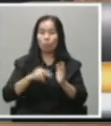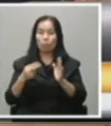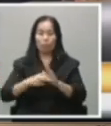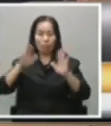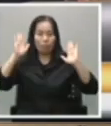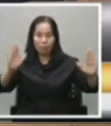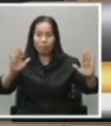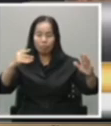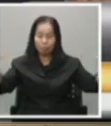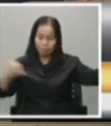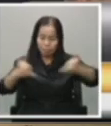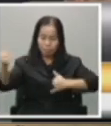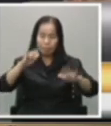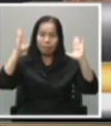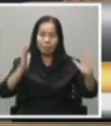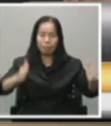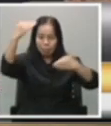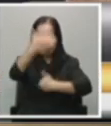าน